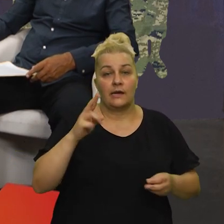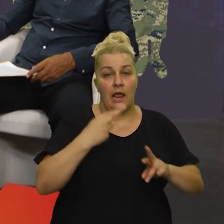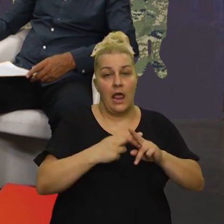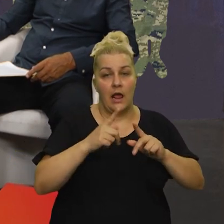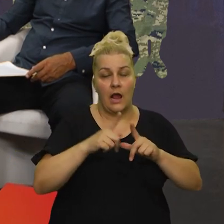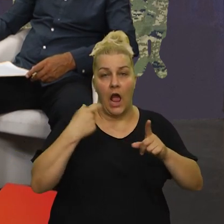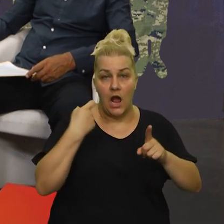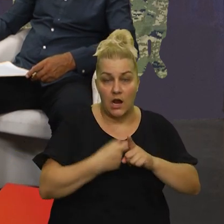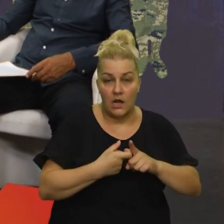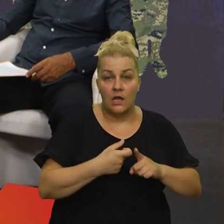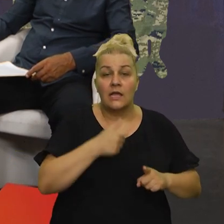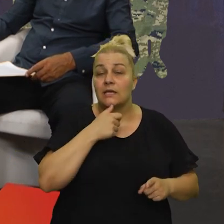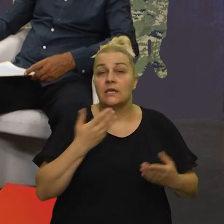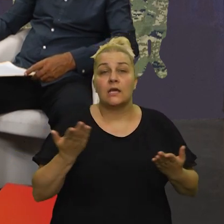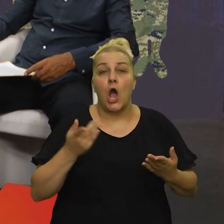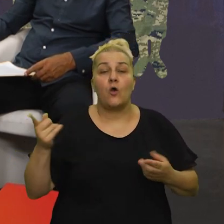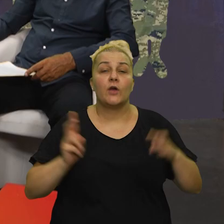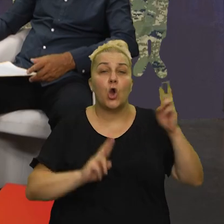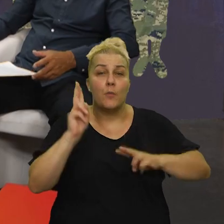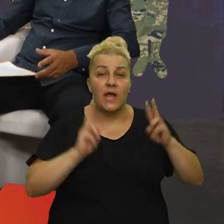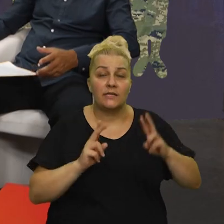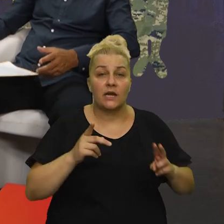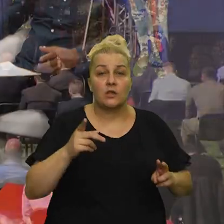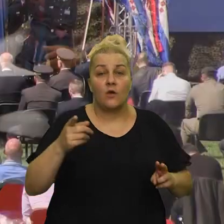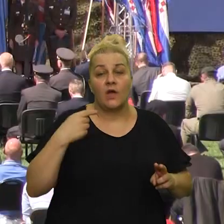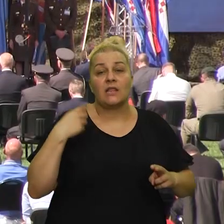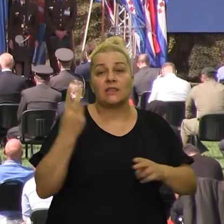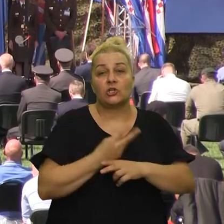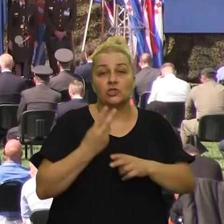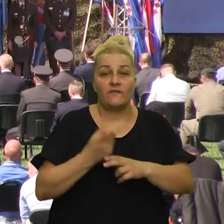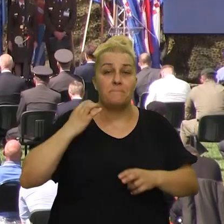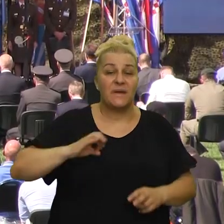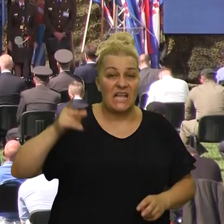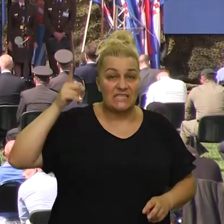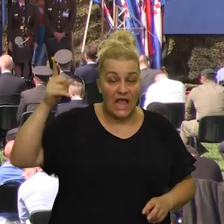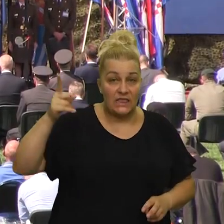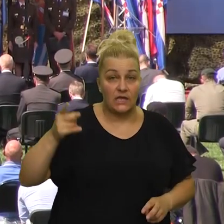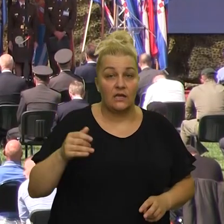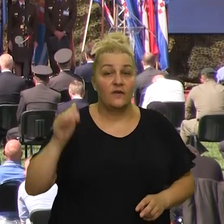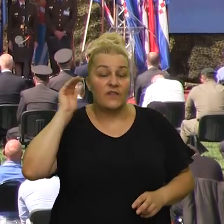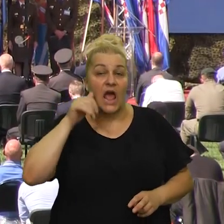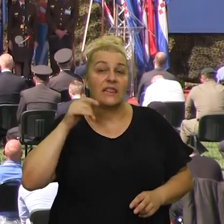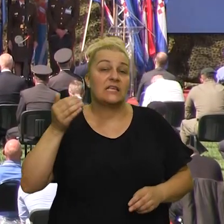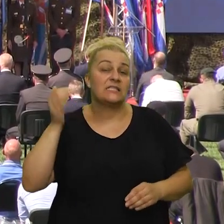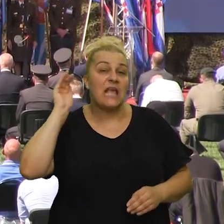kako komentirate izjave naših dužnosnika državnog vrha, predsjednika države, vlade, sabora?